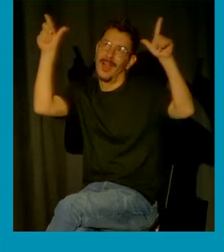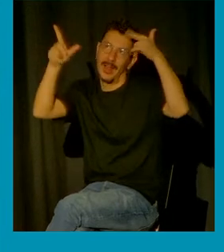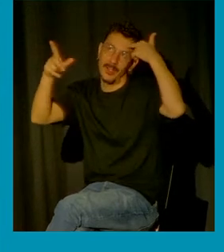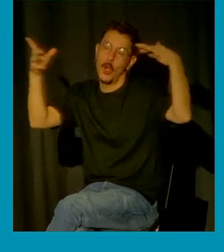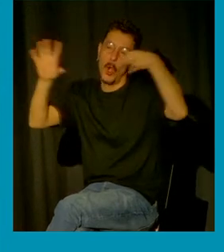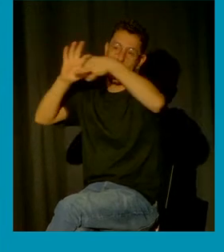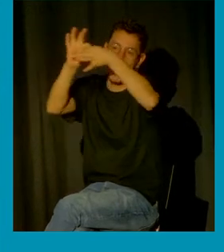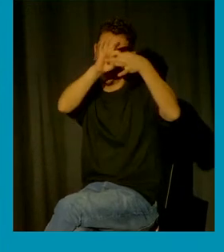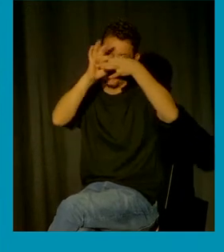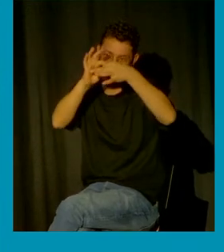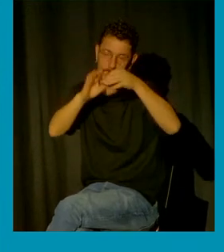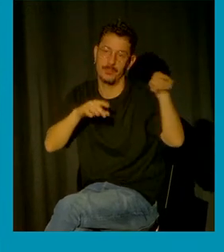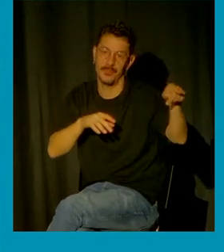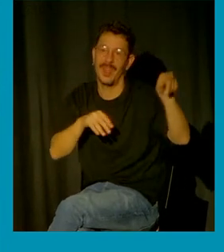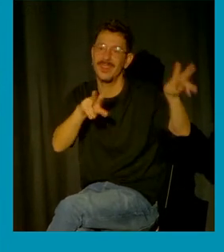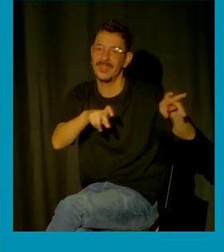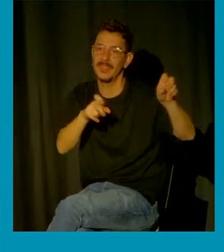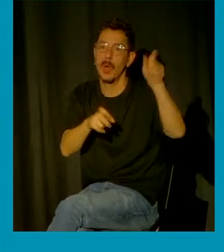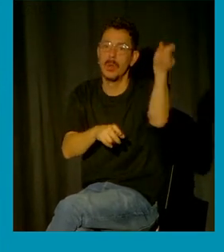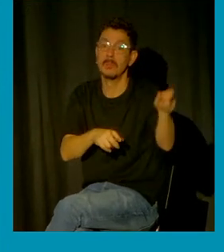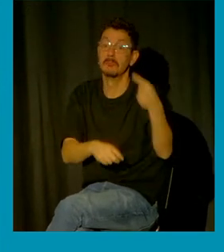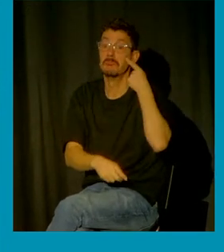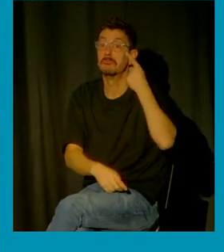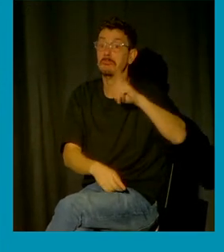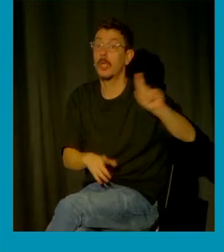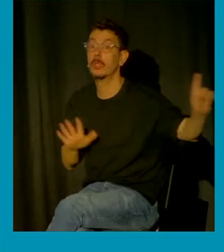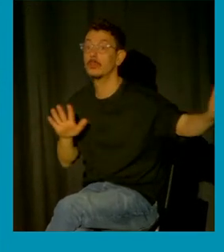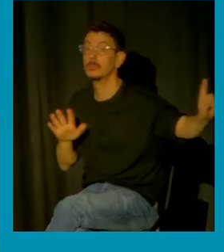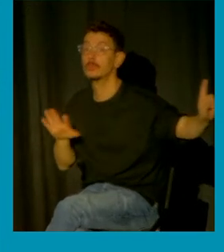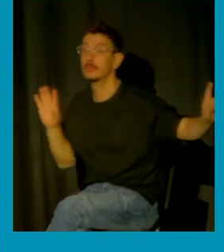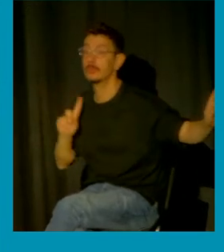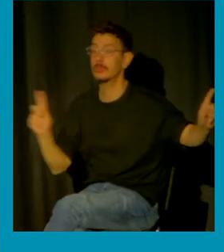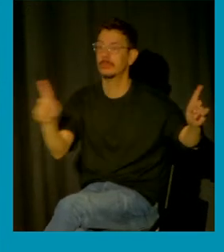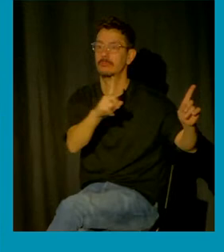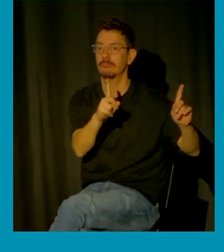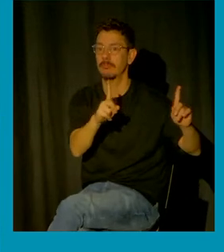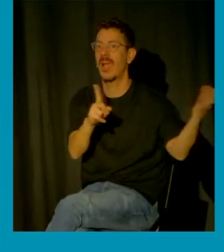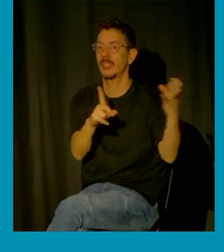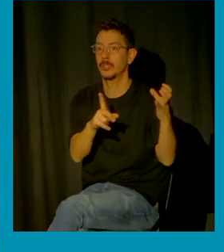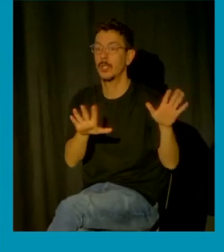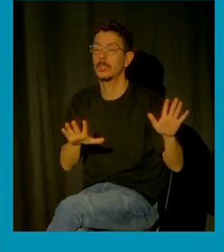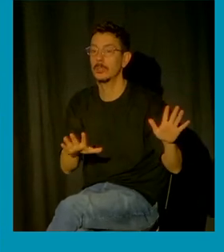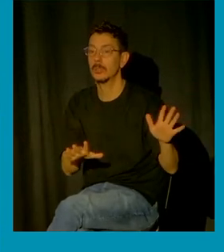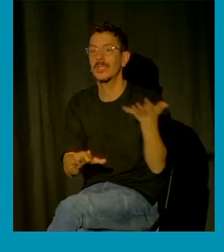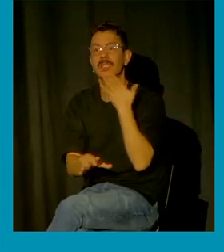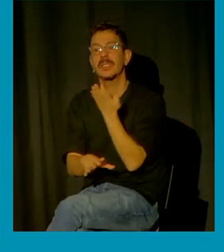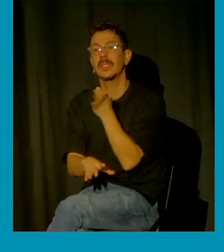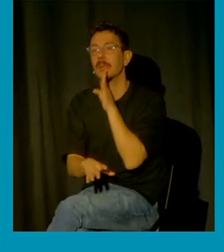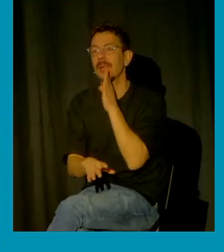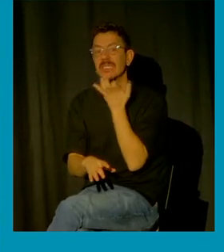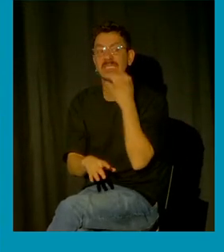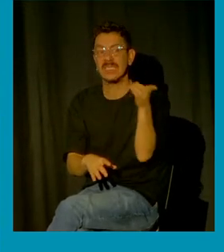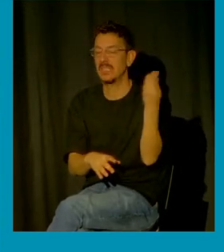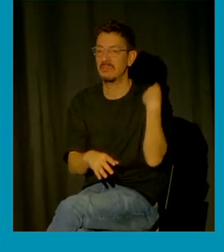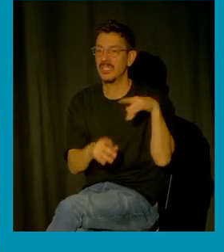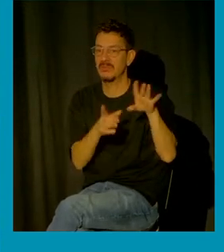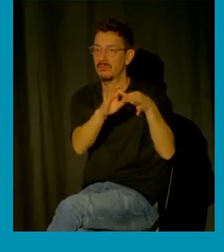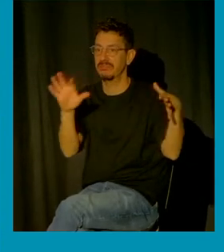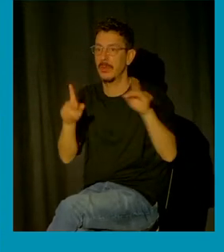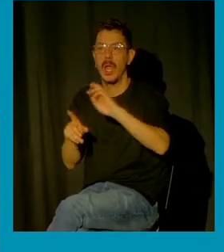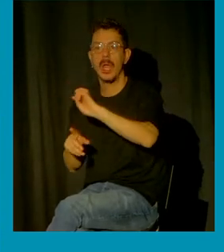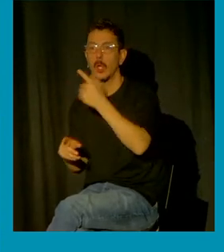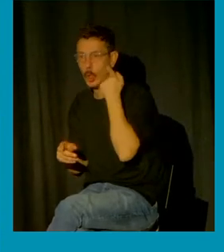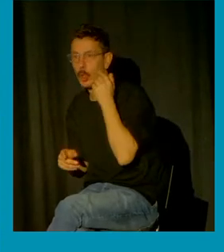segueix tenint un pes important tant socialment com jurídicament així que això recullo de les